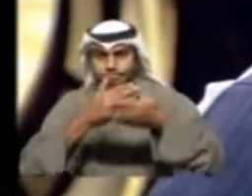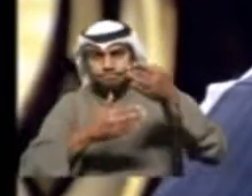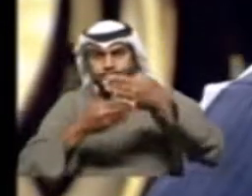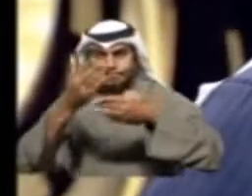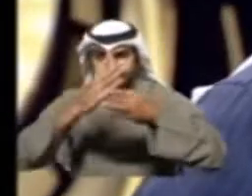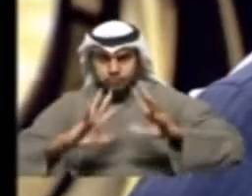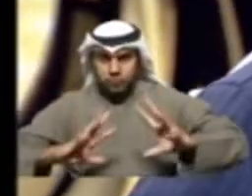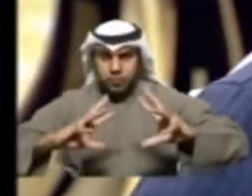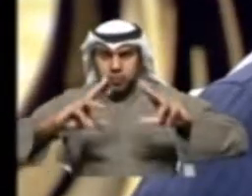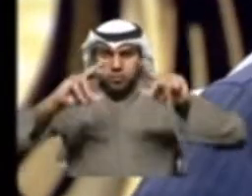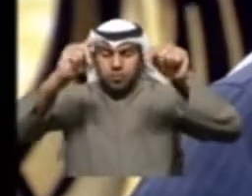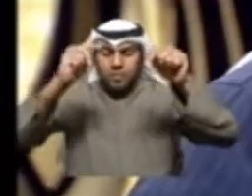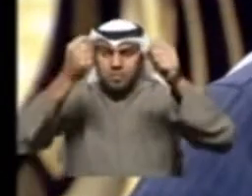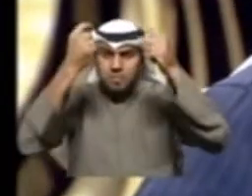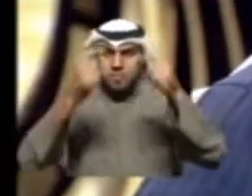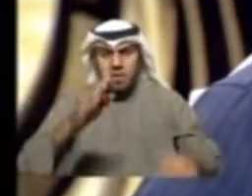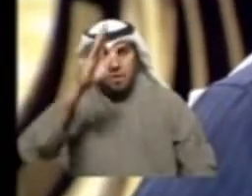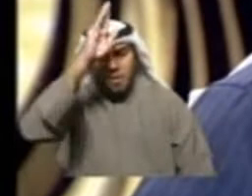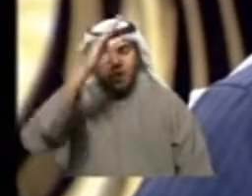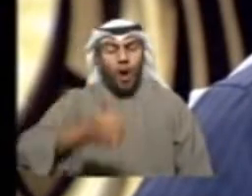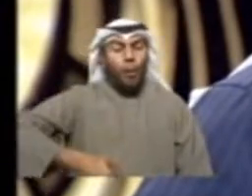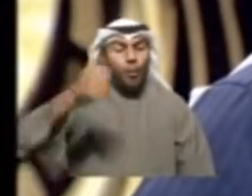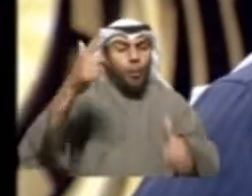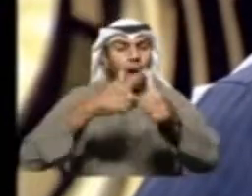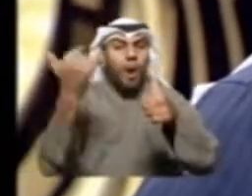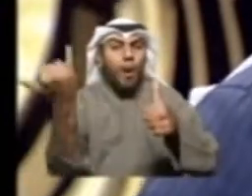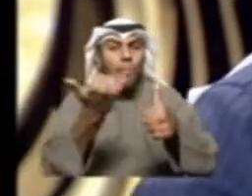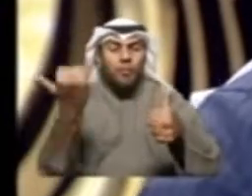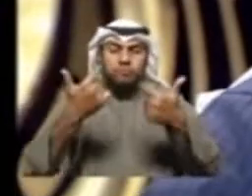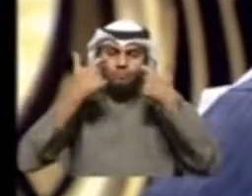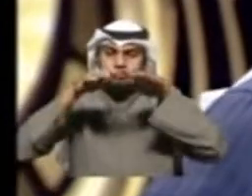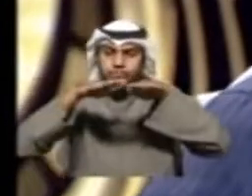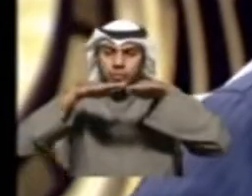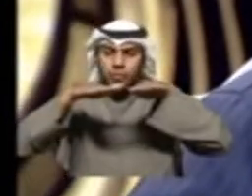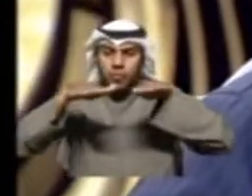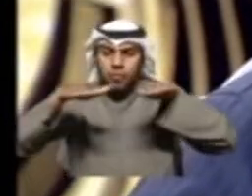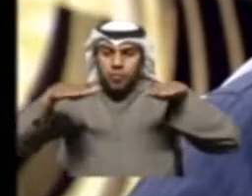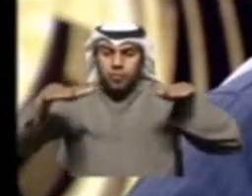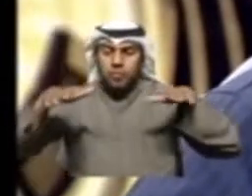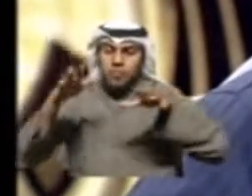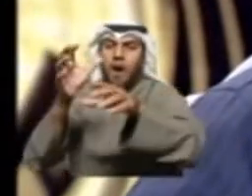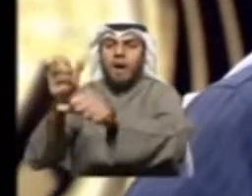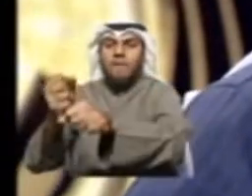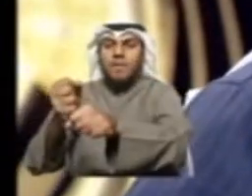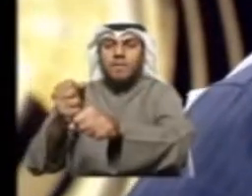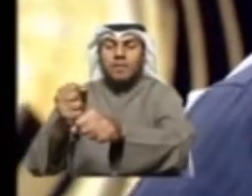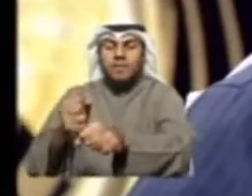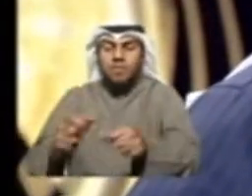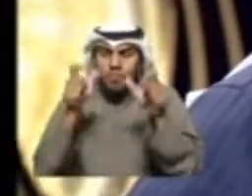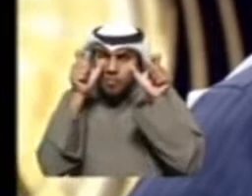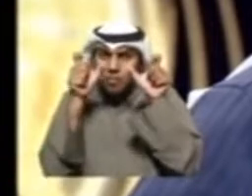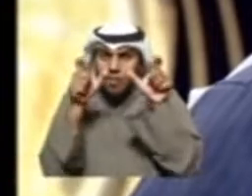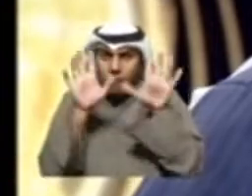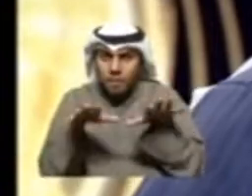حينما يكون هنالك استقرار اقتصادي وتكون هنالك بنية تحتية جيدة في أي دولة، هذا يعزز الأمن والاستقرار النفسي وإعادة